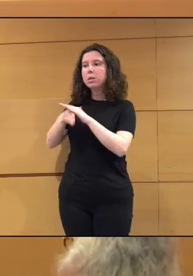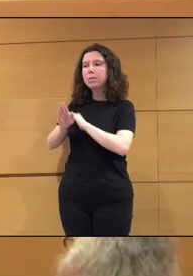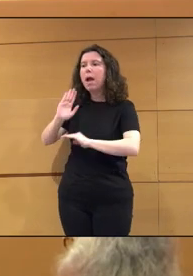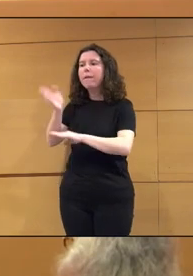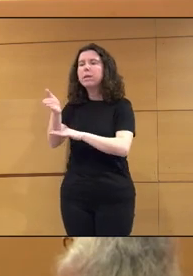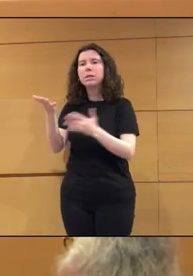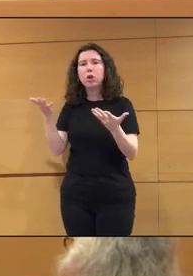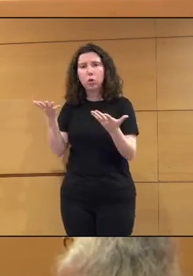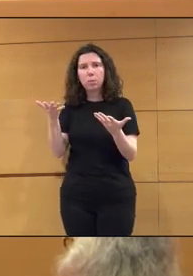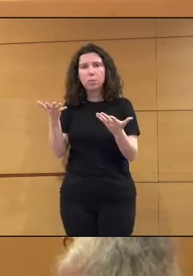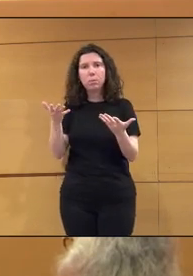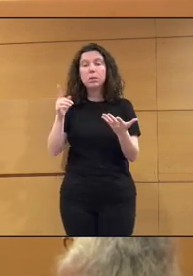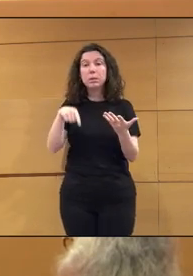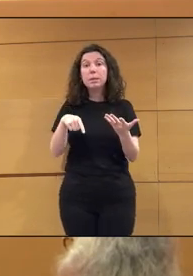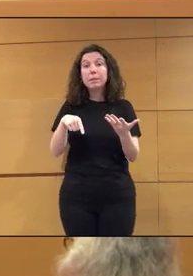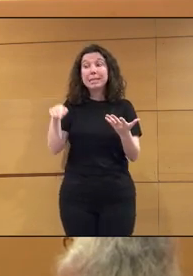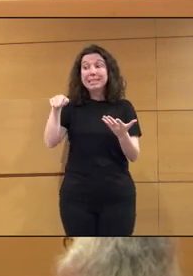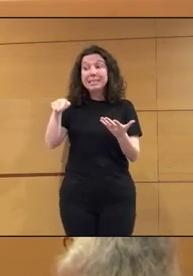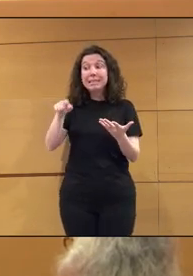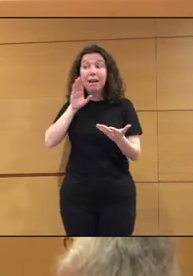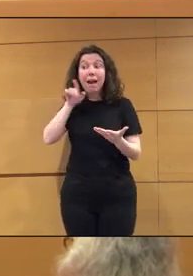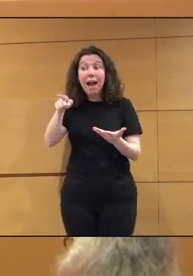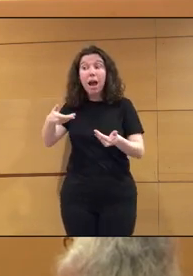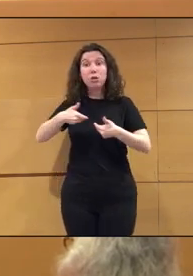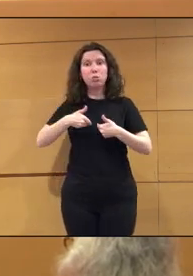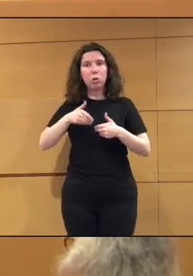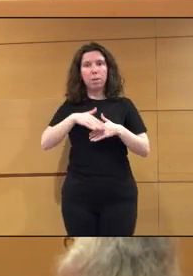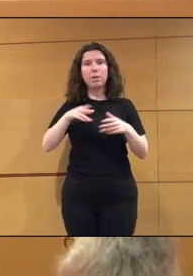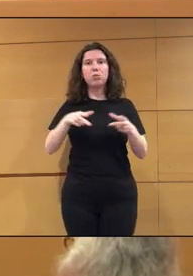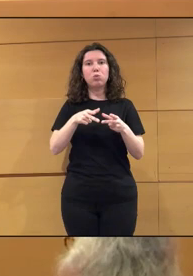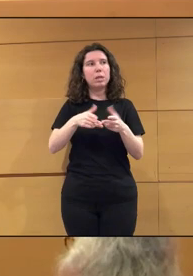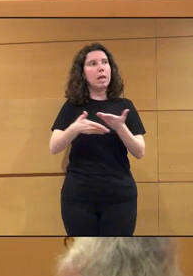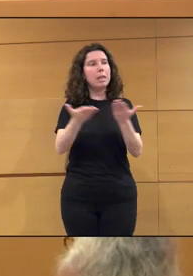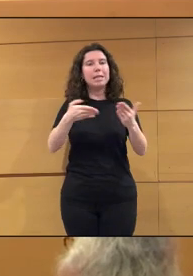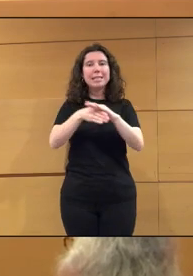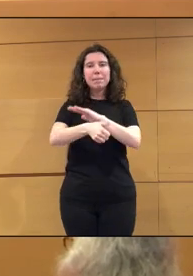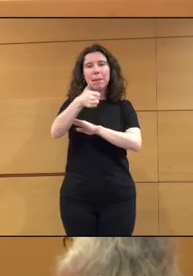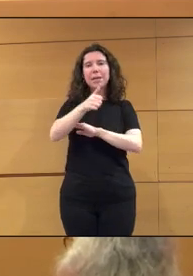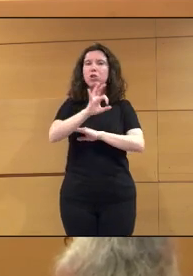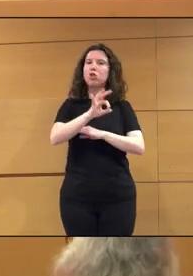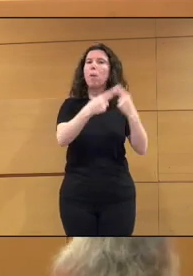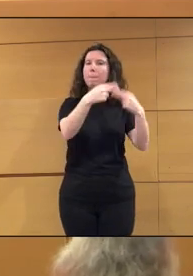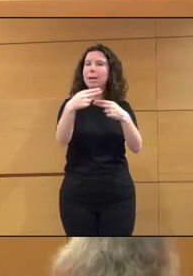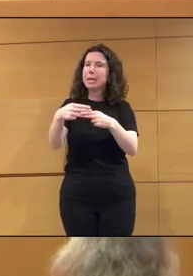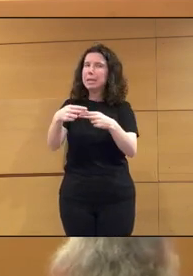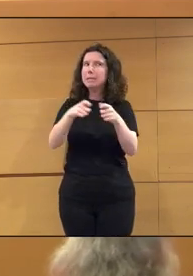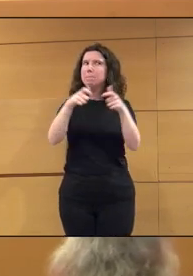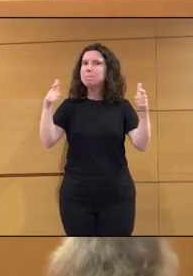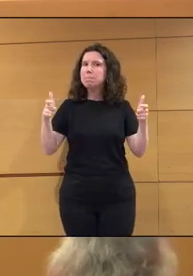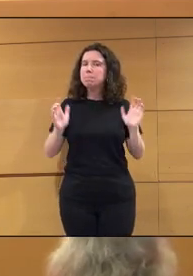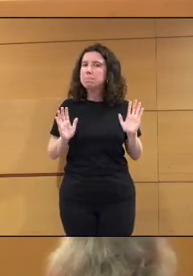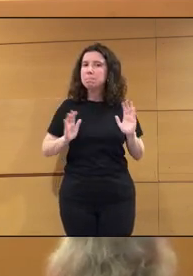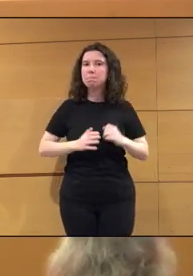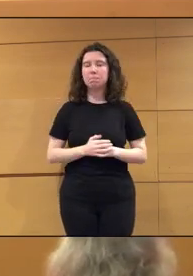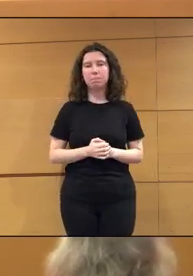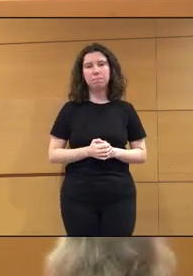també a fer una societat més accessible o afegirà encara noves barreres. Sí, clar, el